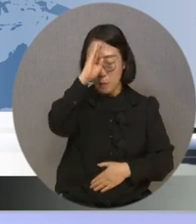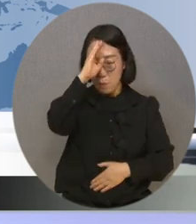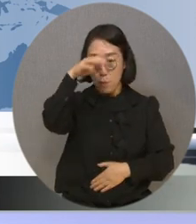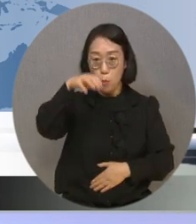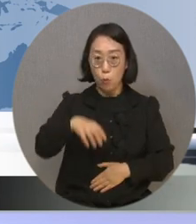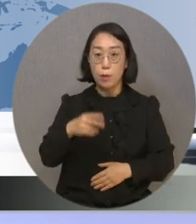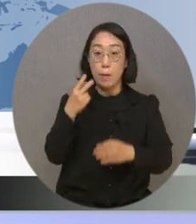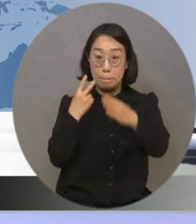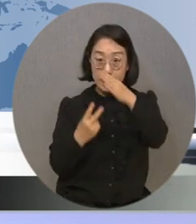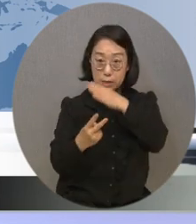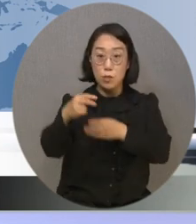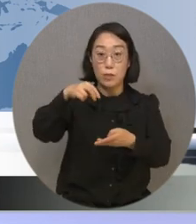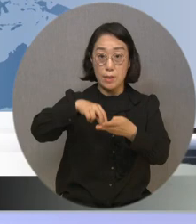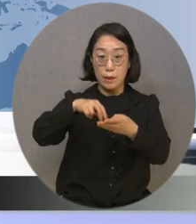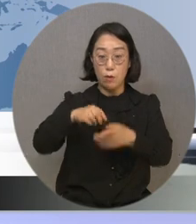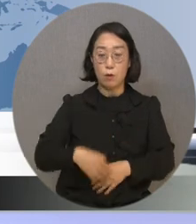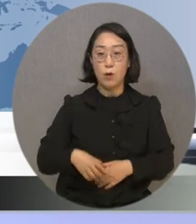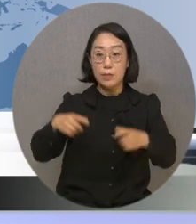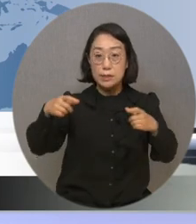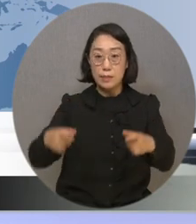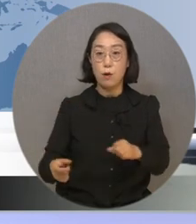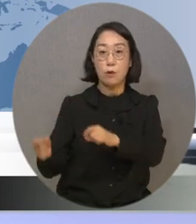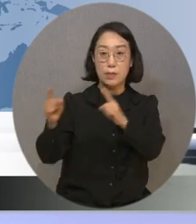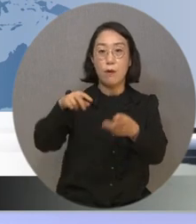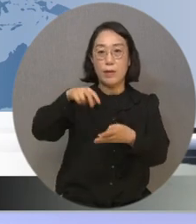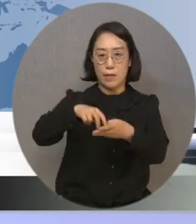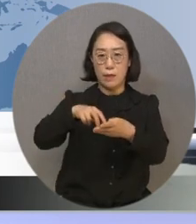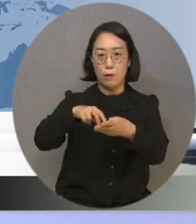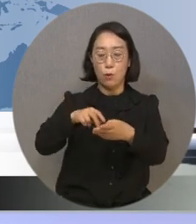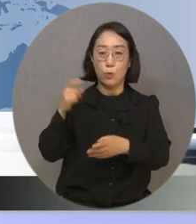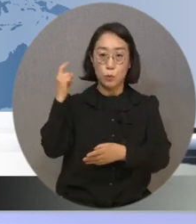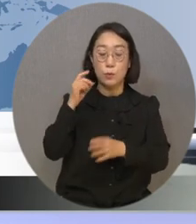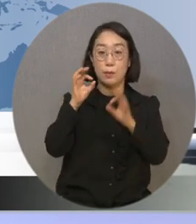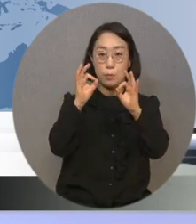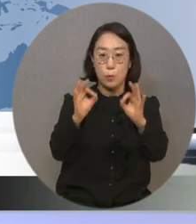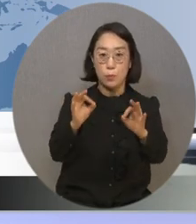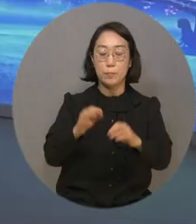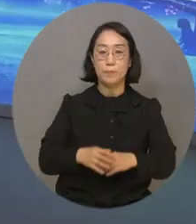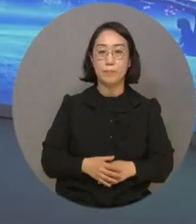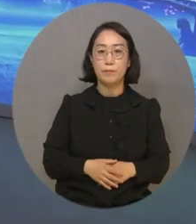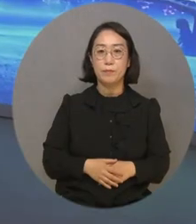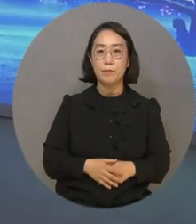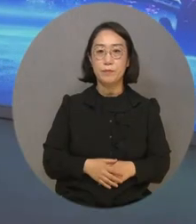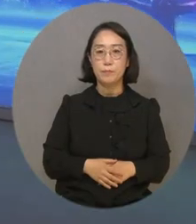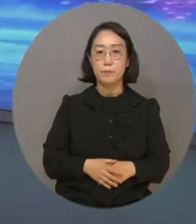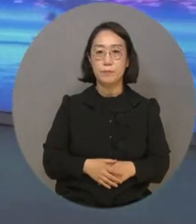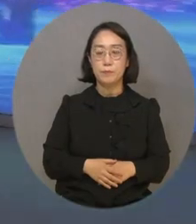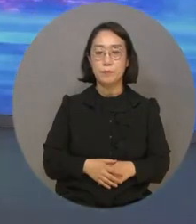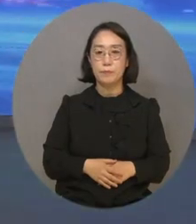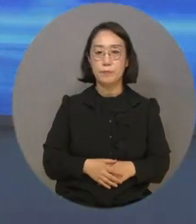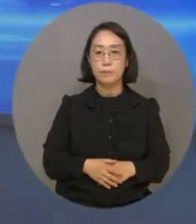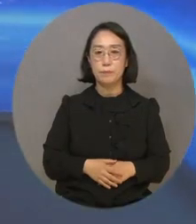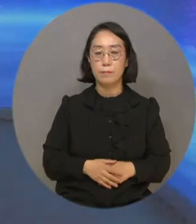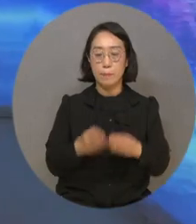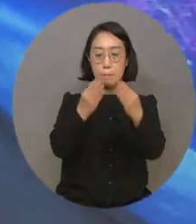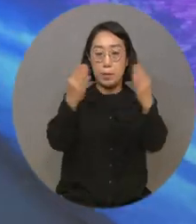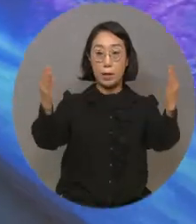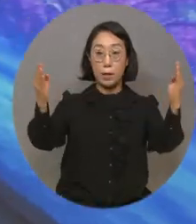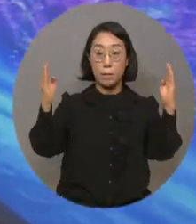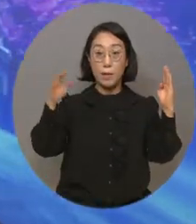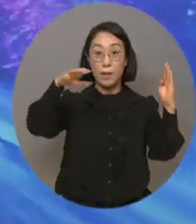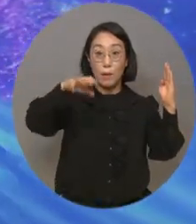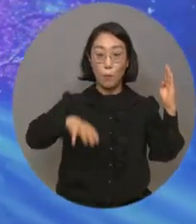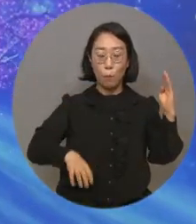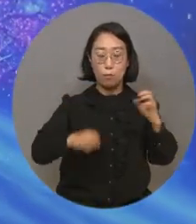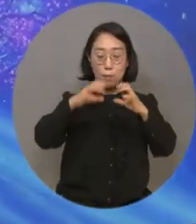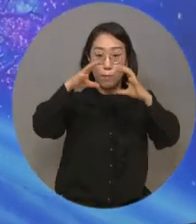비전센터와 구로3터 지역자활센터인데요 최유라 기자입니다 3년 터치스크린을